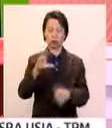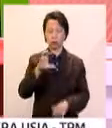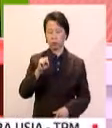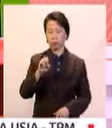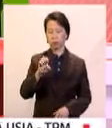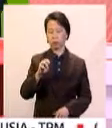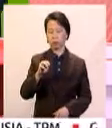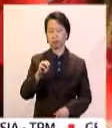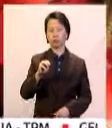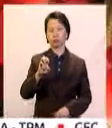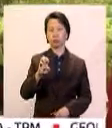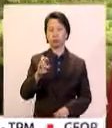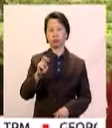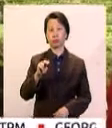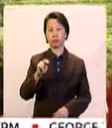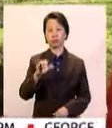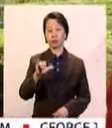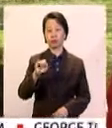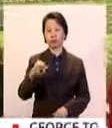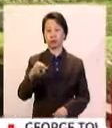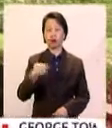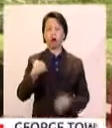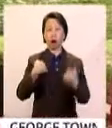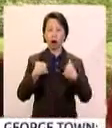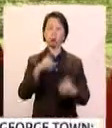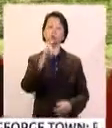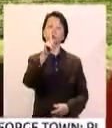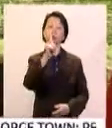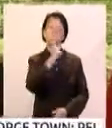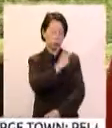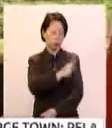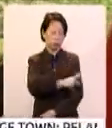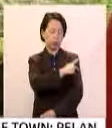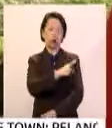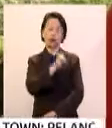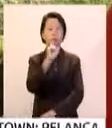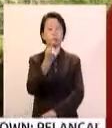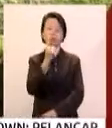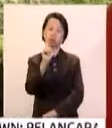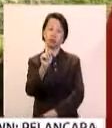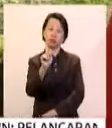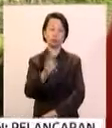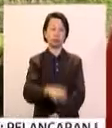hanya mempunyai sebuah klinik kesihatan.